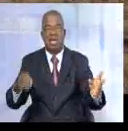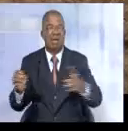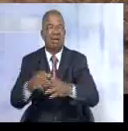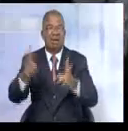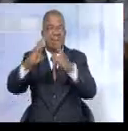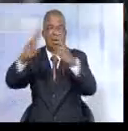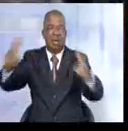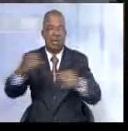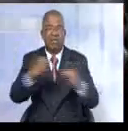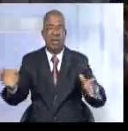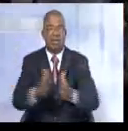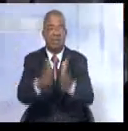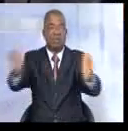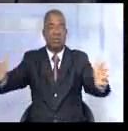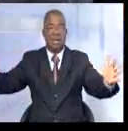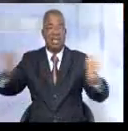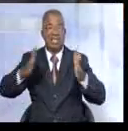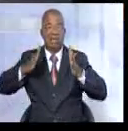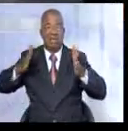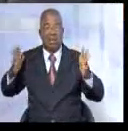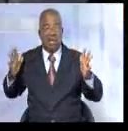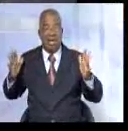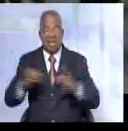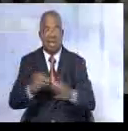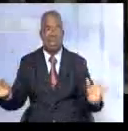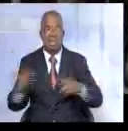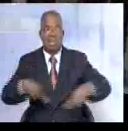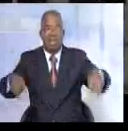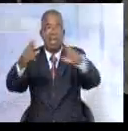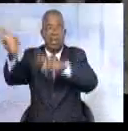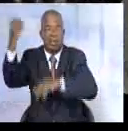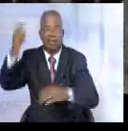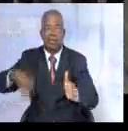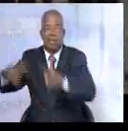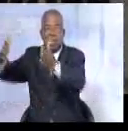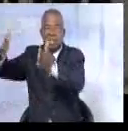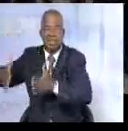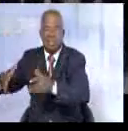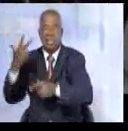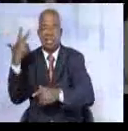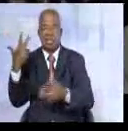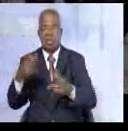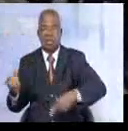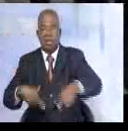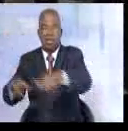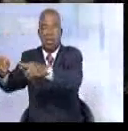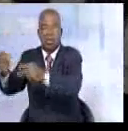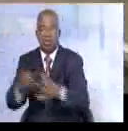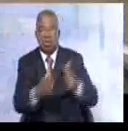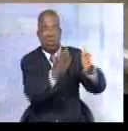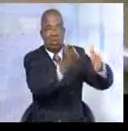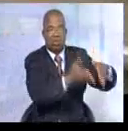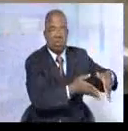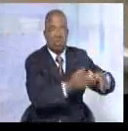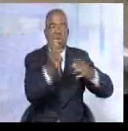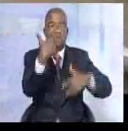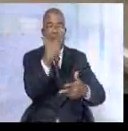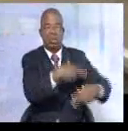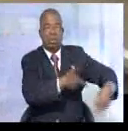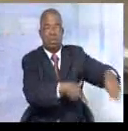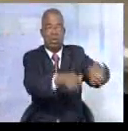route existante pour obtenir les 2x3 voies, non sans déguerpir les populations. Coût du déguerpissement,